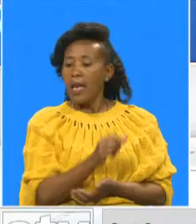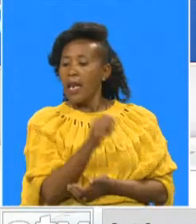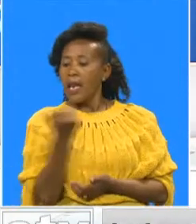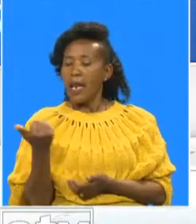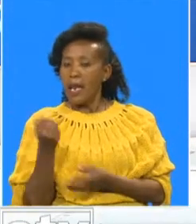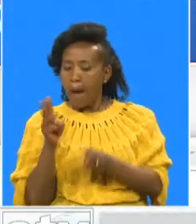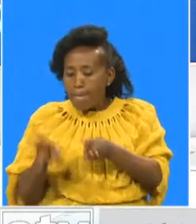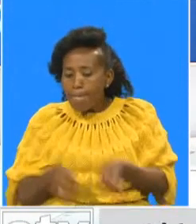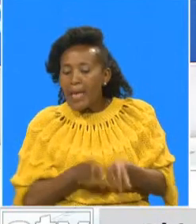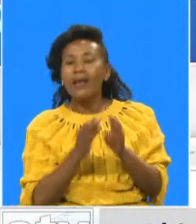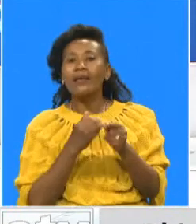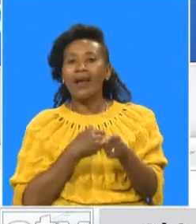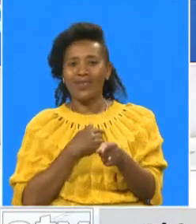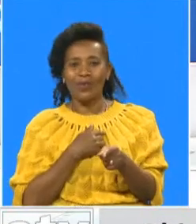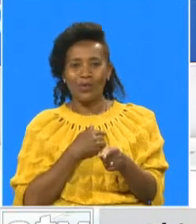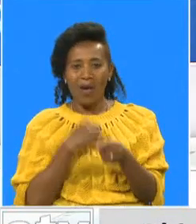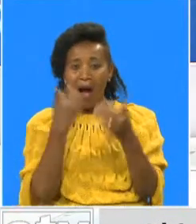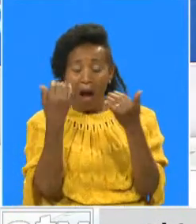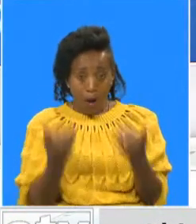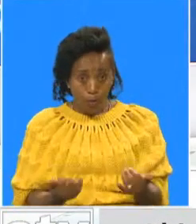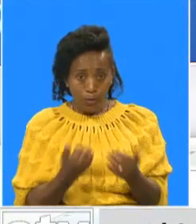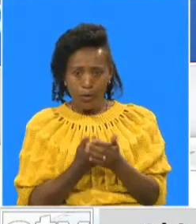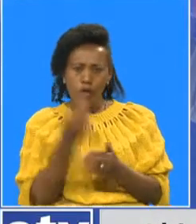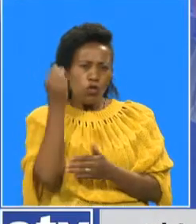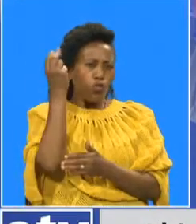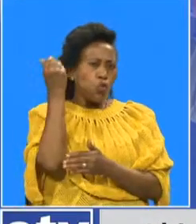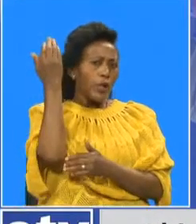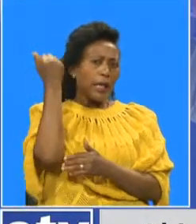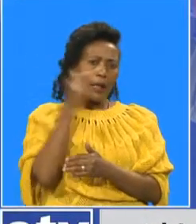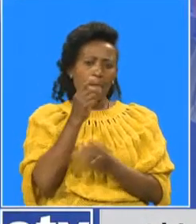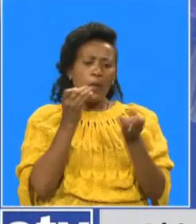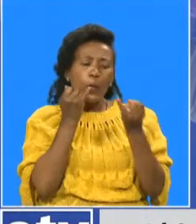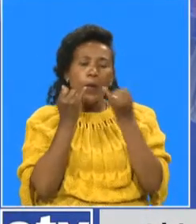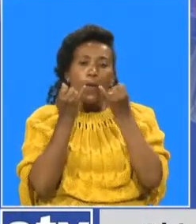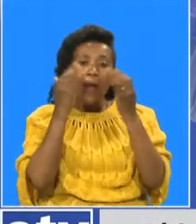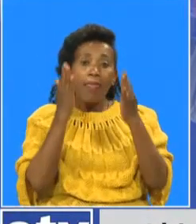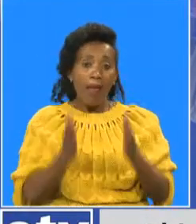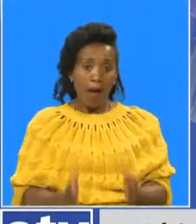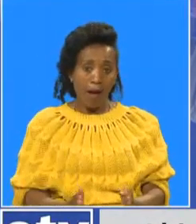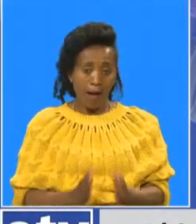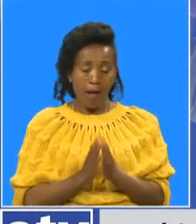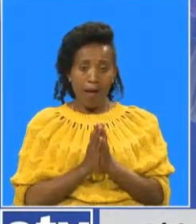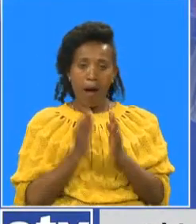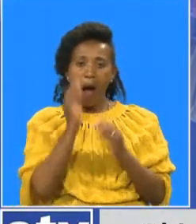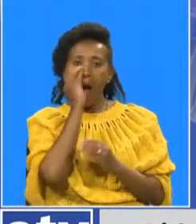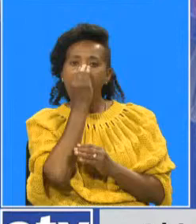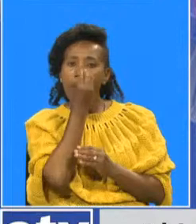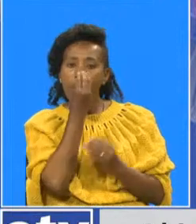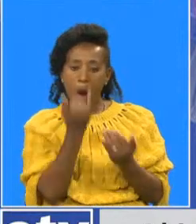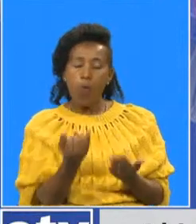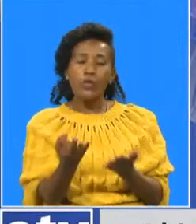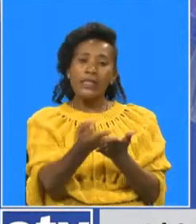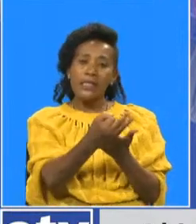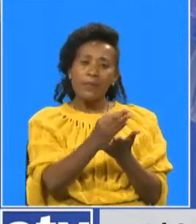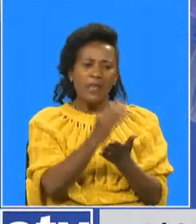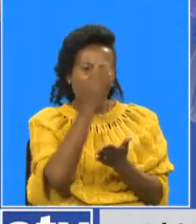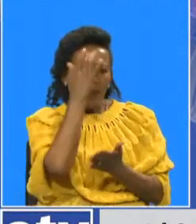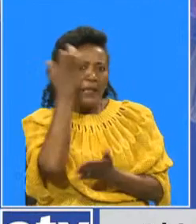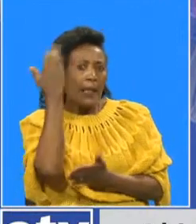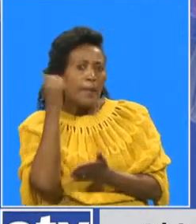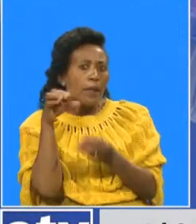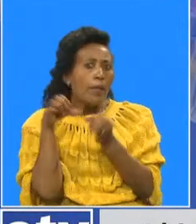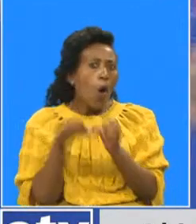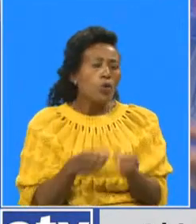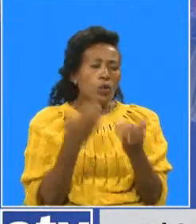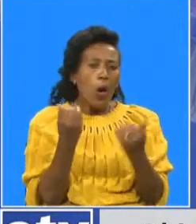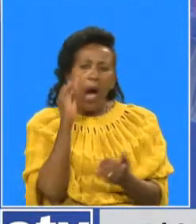ሌላ ወይም አለው። አሁን ድሮ የነበረህ ደንበኛ አበባውን ሲመረጥ ለምን ነበር